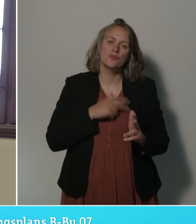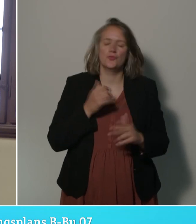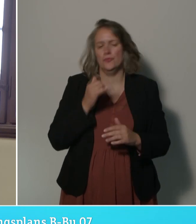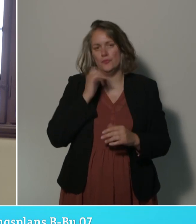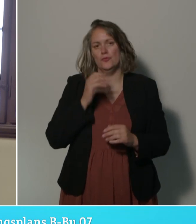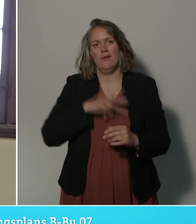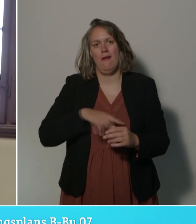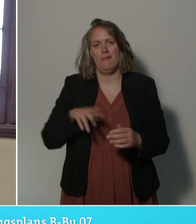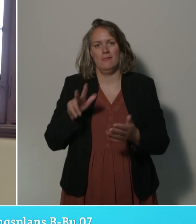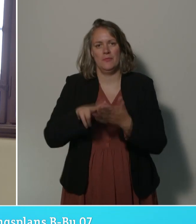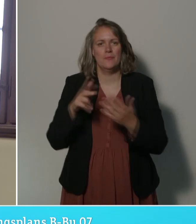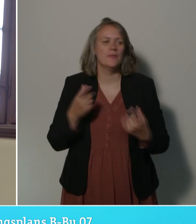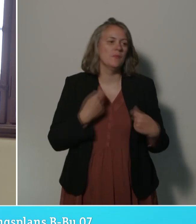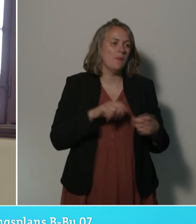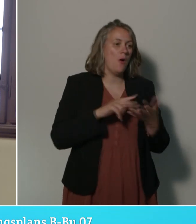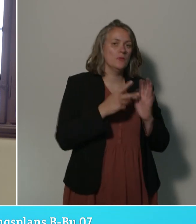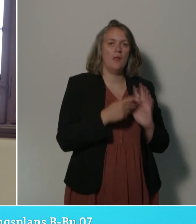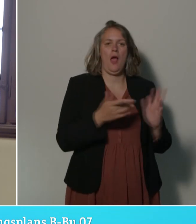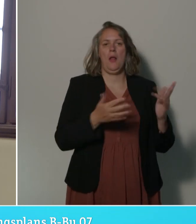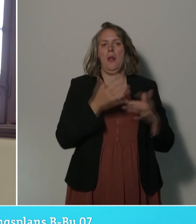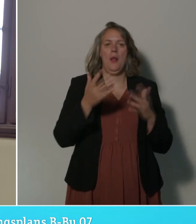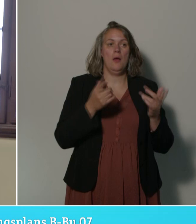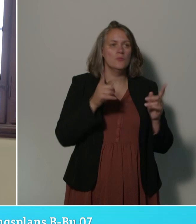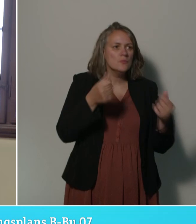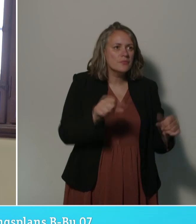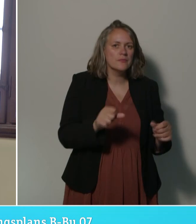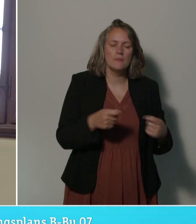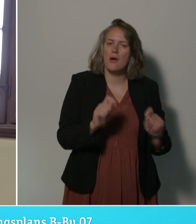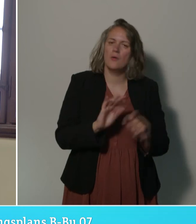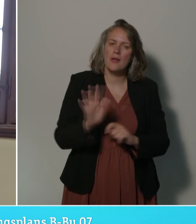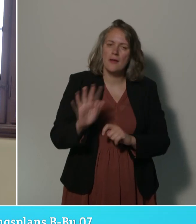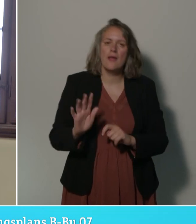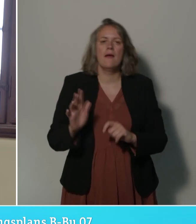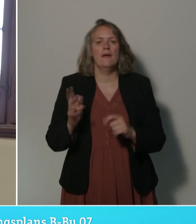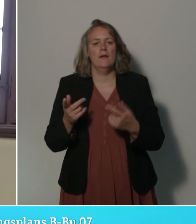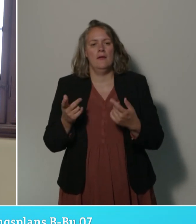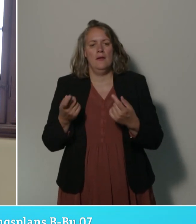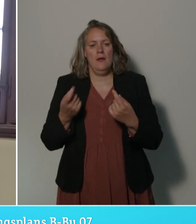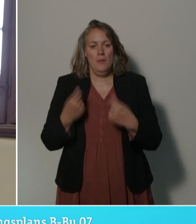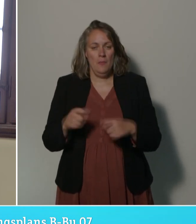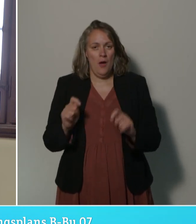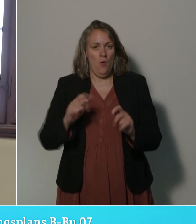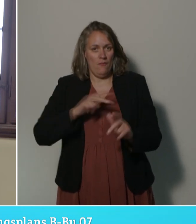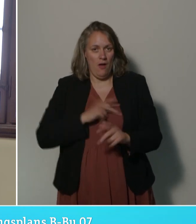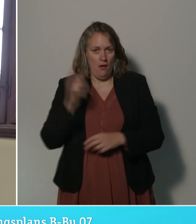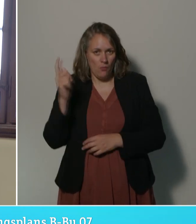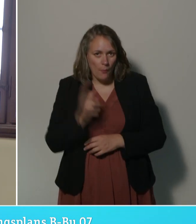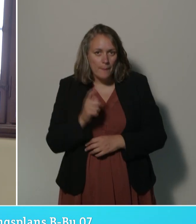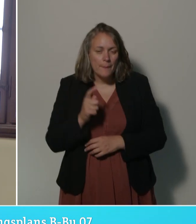Bebauungsplan nicht erreichen, dass etwas zwingend bebaut wird. Wir können nur erreichen, dass, wenn es bebaut wird, eben in